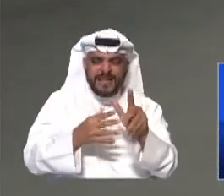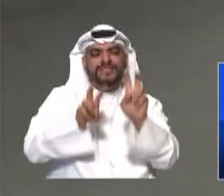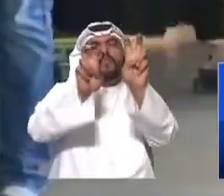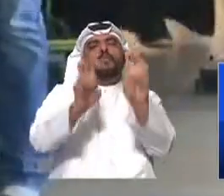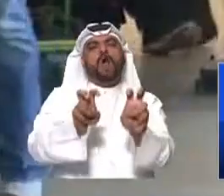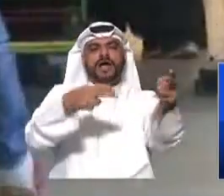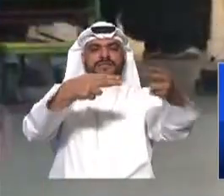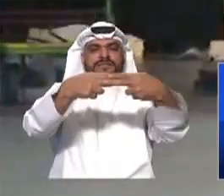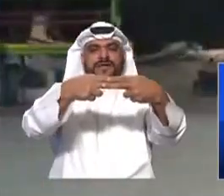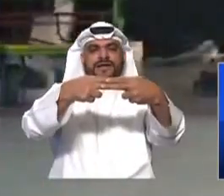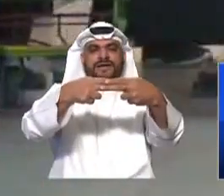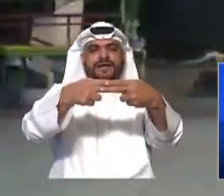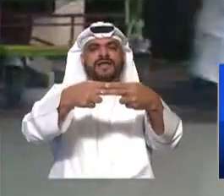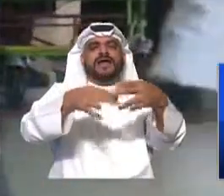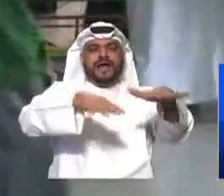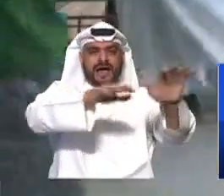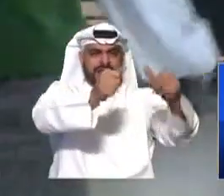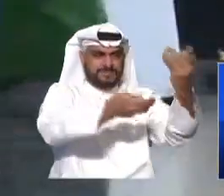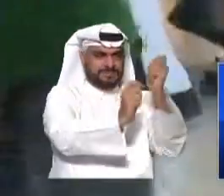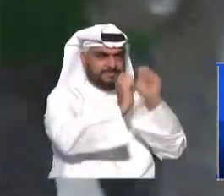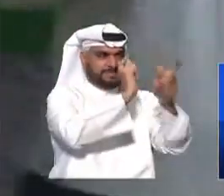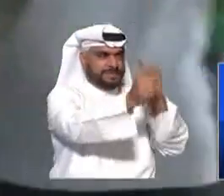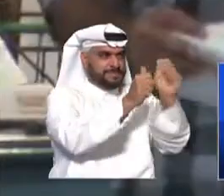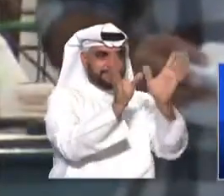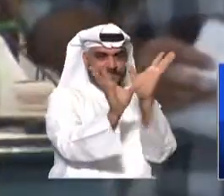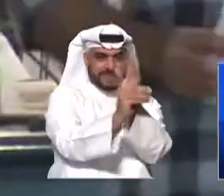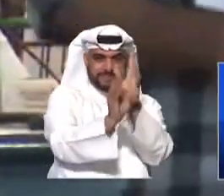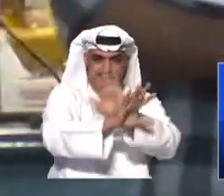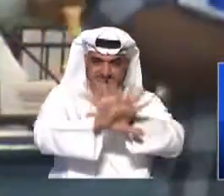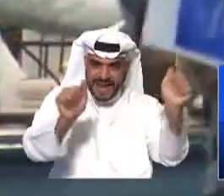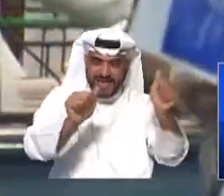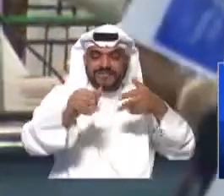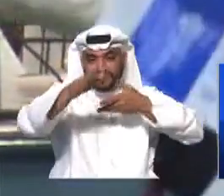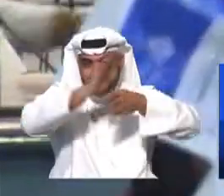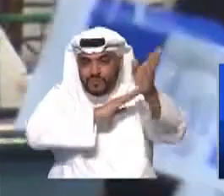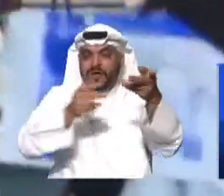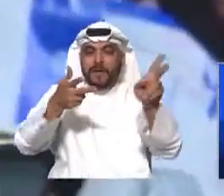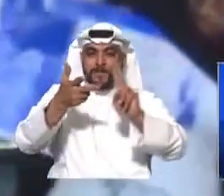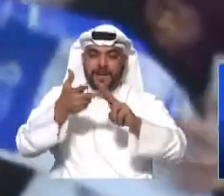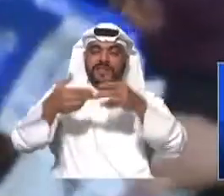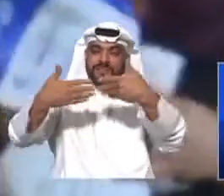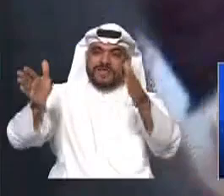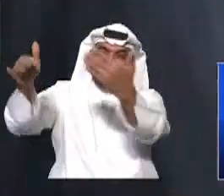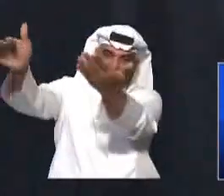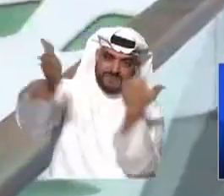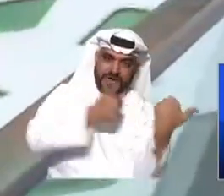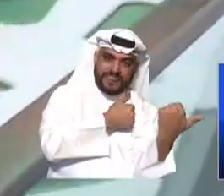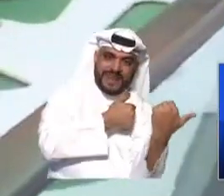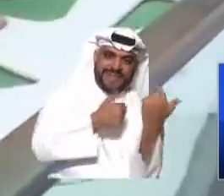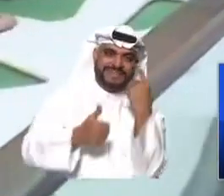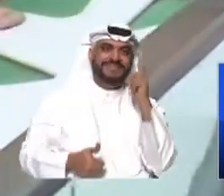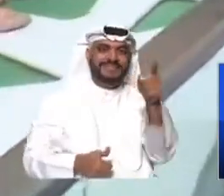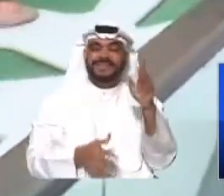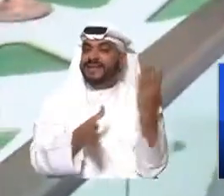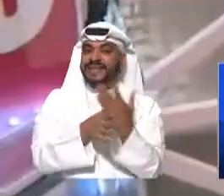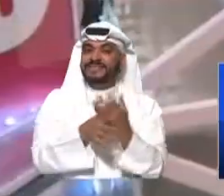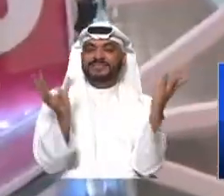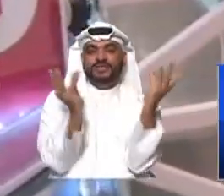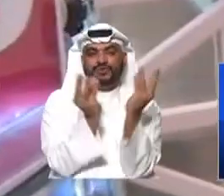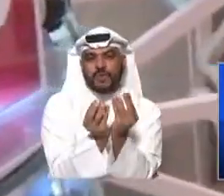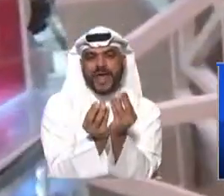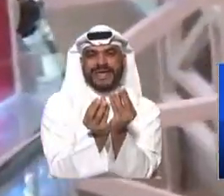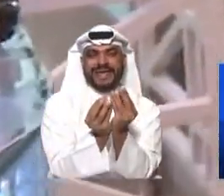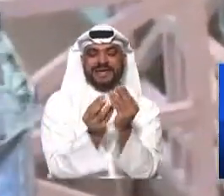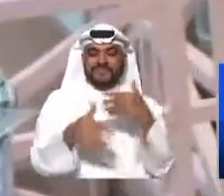أو بابين فنبدأ نسوي في عملية كنترول على الدخول بحيث أن يخف الازدحام وتمشي